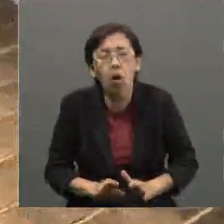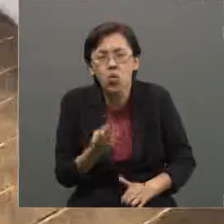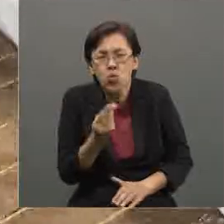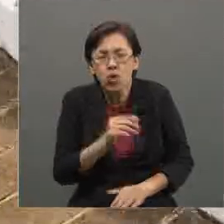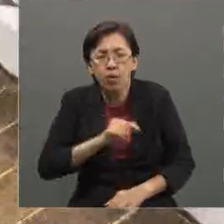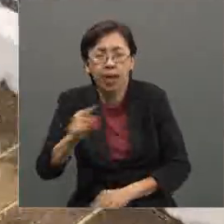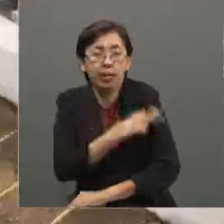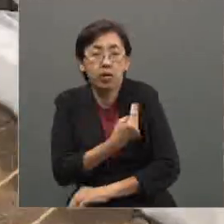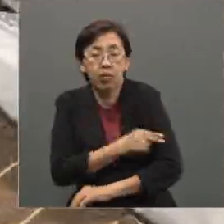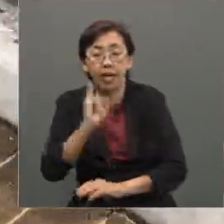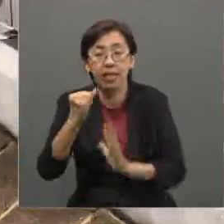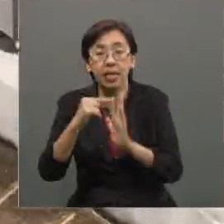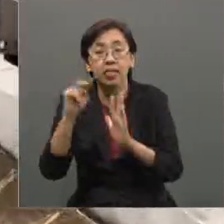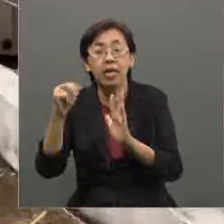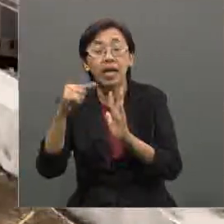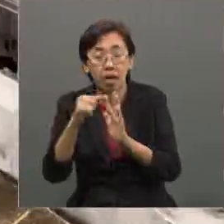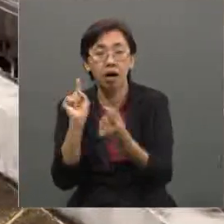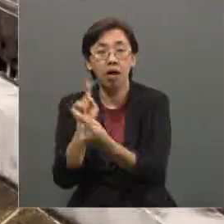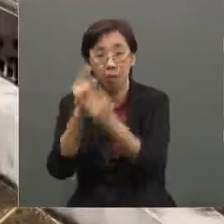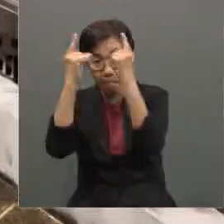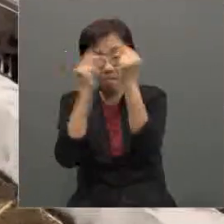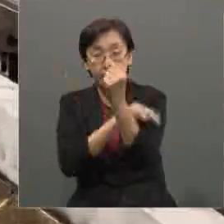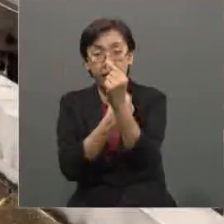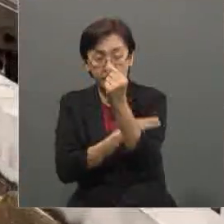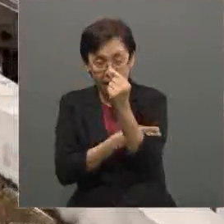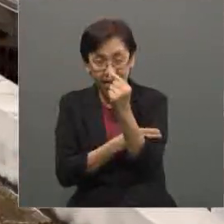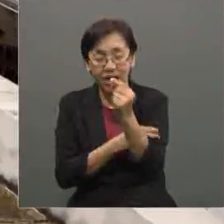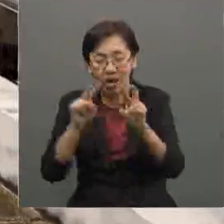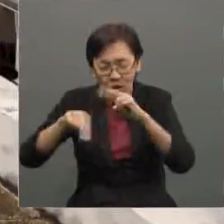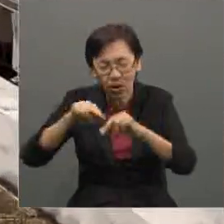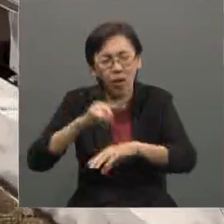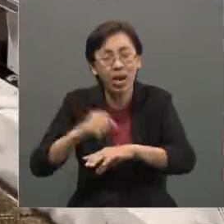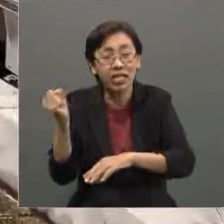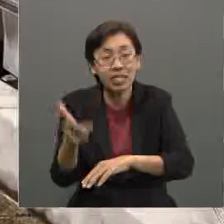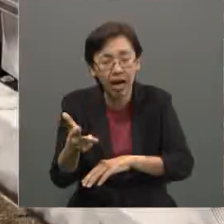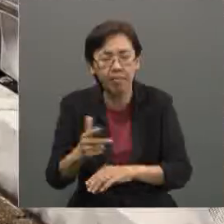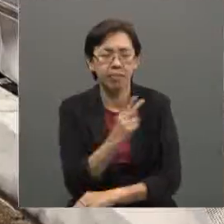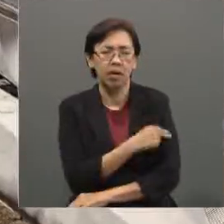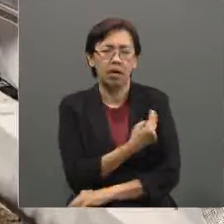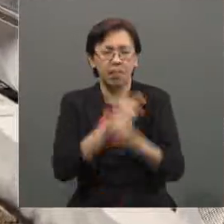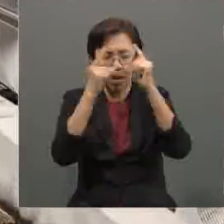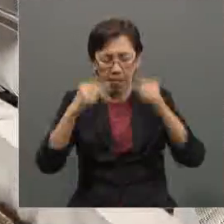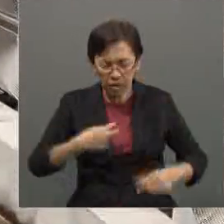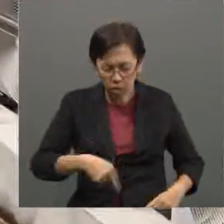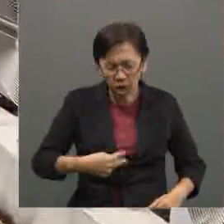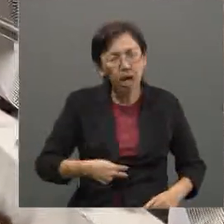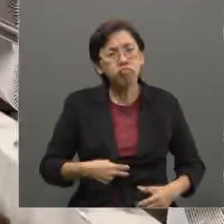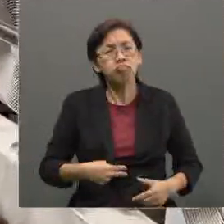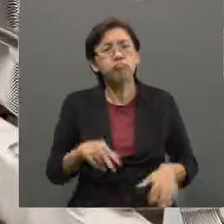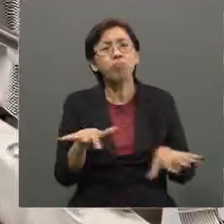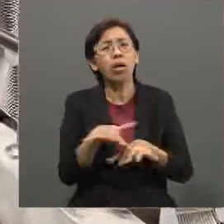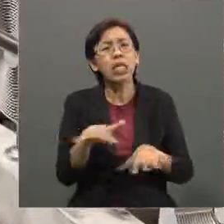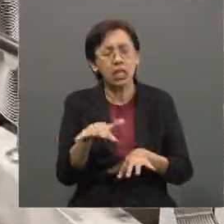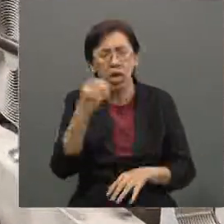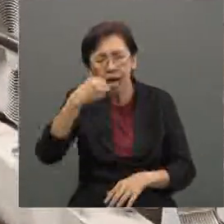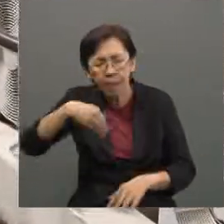าลจนะแต่ปรากฏว่าไปเจอกับพยาบาลเวรมันตอนตีสามอะเนาะพยาบาลเวรเนี่ยตรวจร่างกายแล้วบอกว่าอาการคุณน่ะปกติ